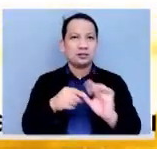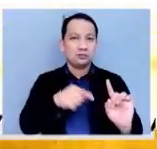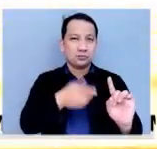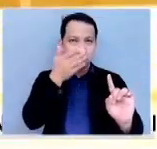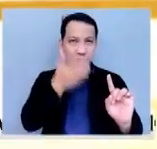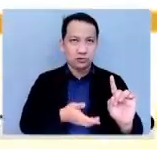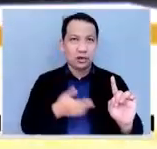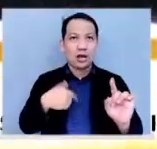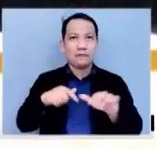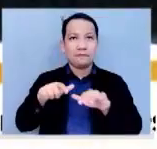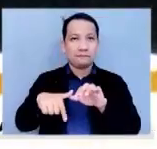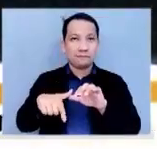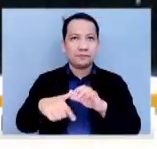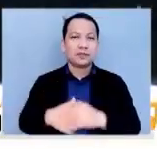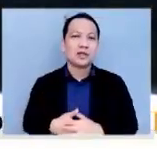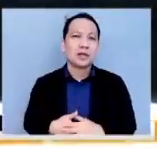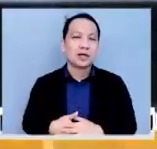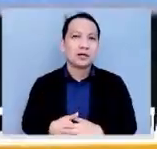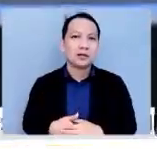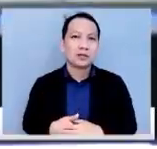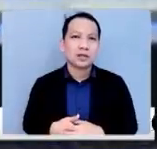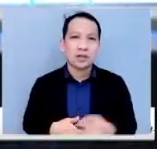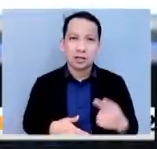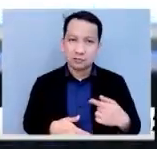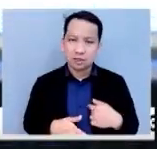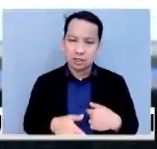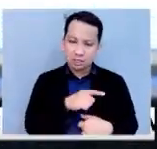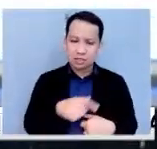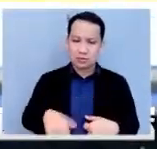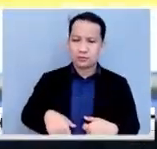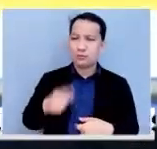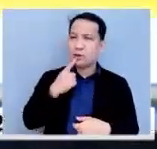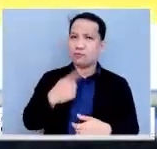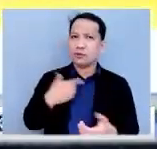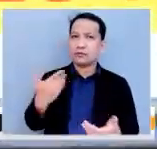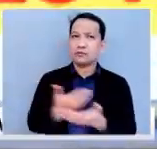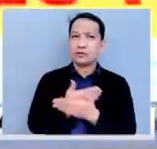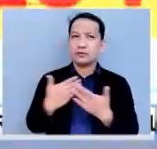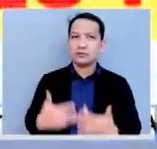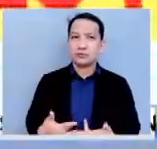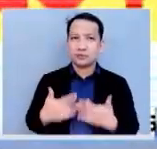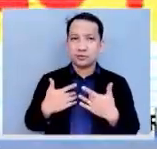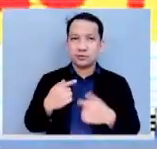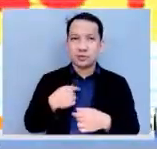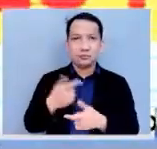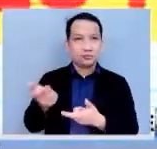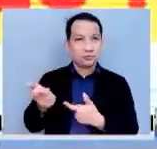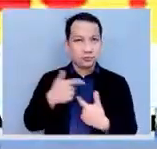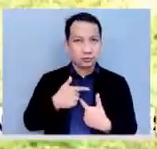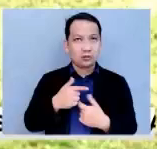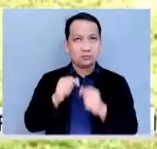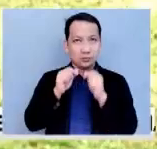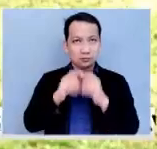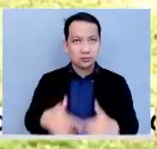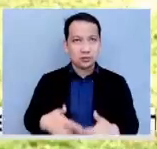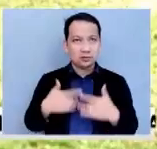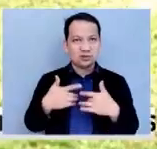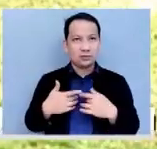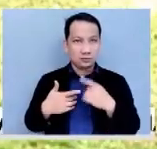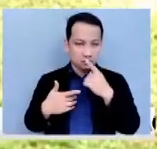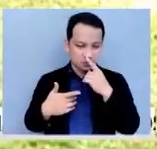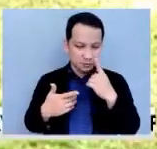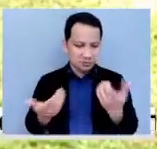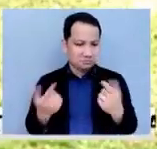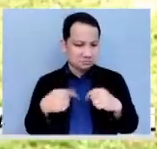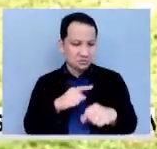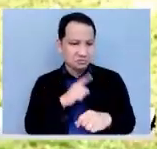may kapansanan. Sabi ko, "Lord, salamat po sa bagong buhay at ako'y inyo pong binuhay." So yun, ginamit